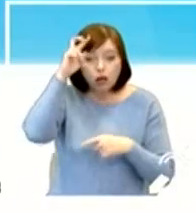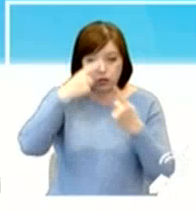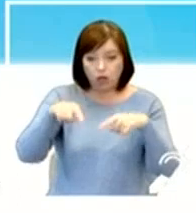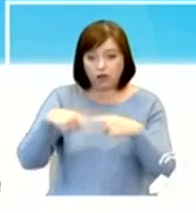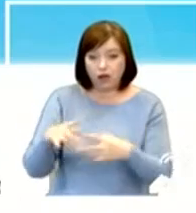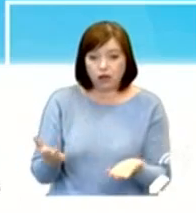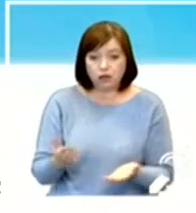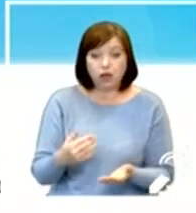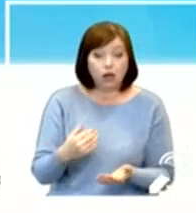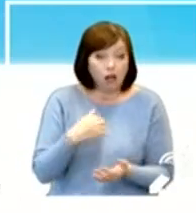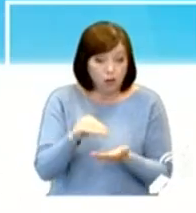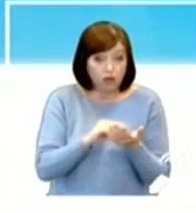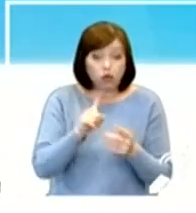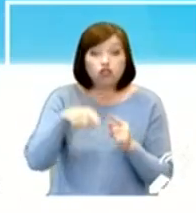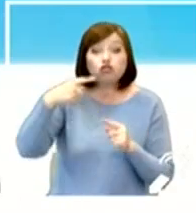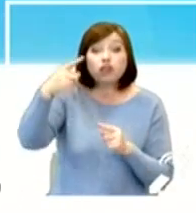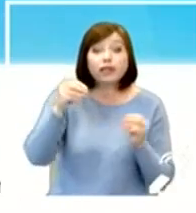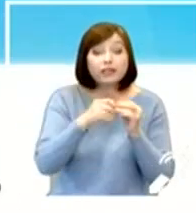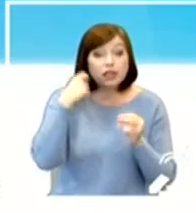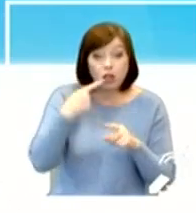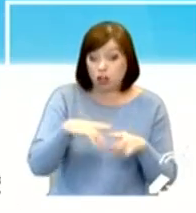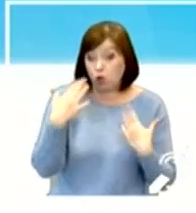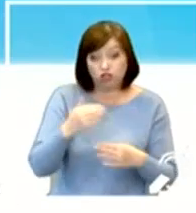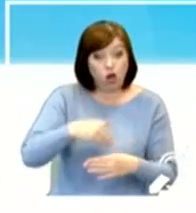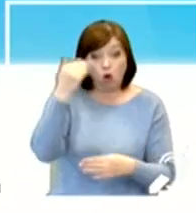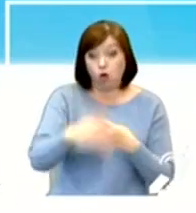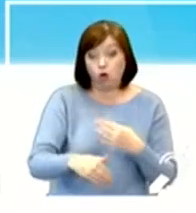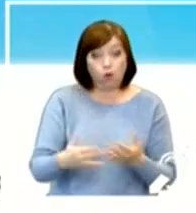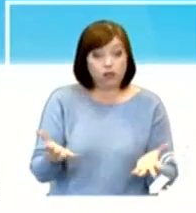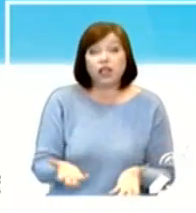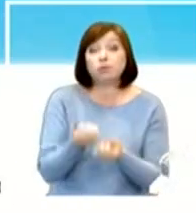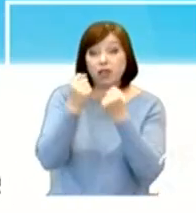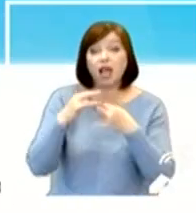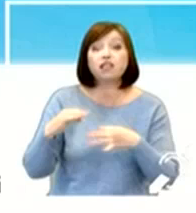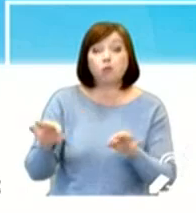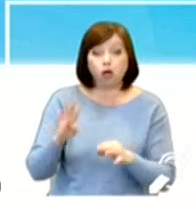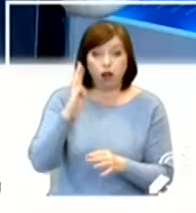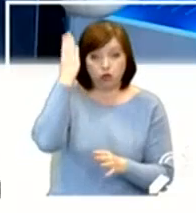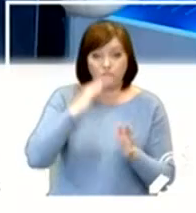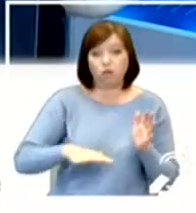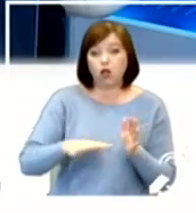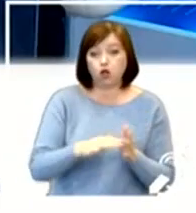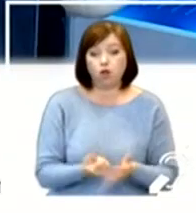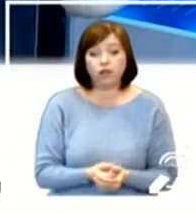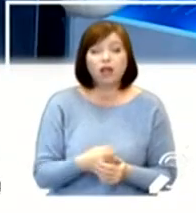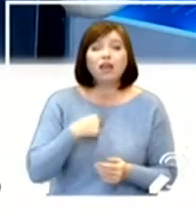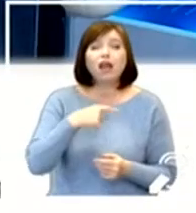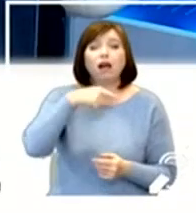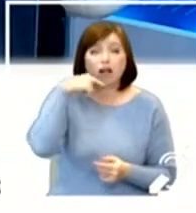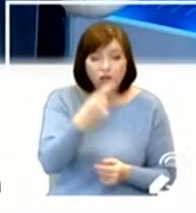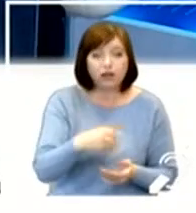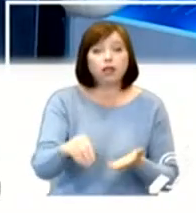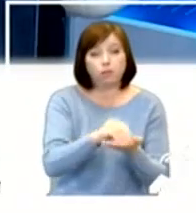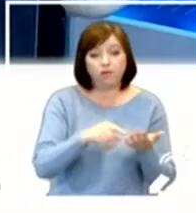repet, peste 10 ani e prea târziu să mai salvăm democrația în Republica Moldova. Am mai spus acest lucru și o să-l